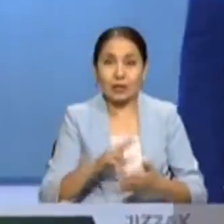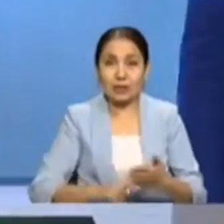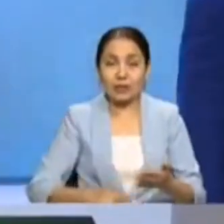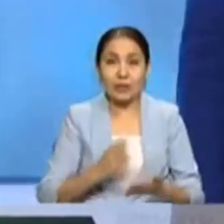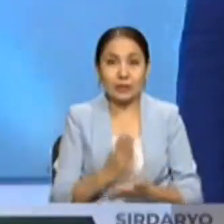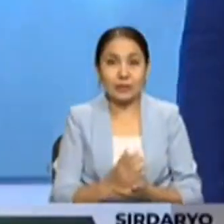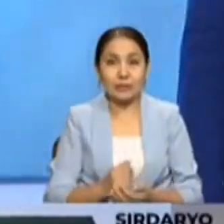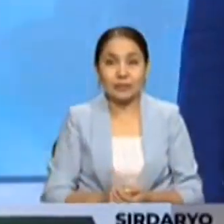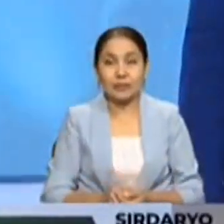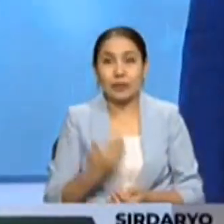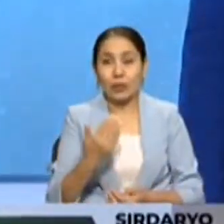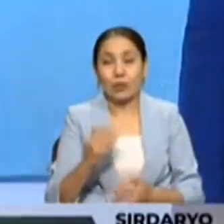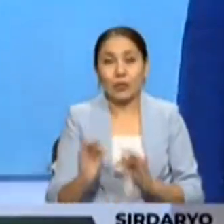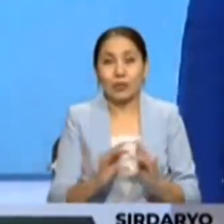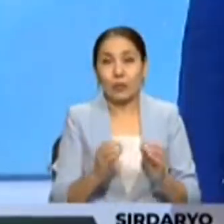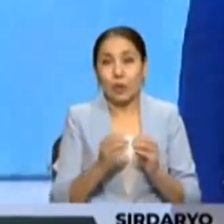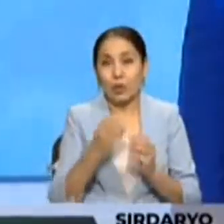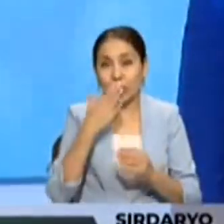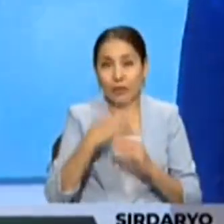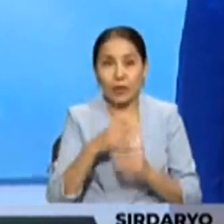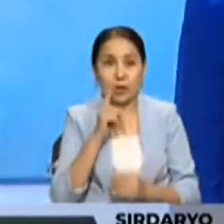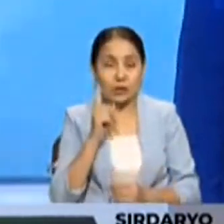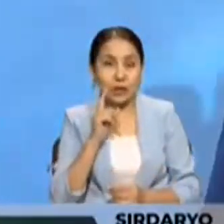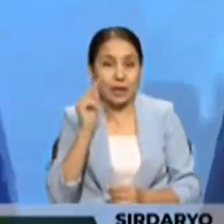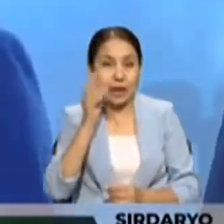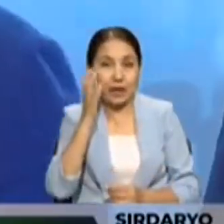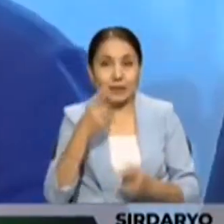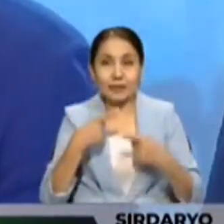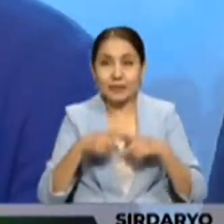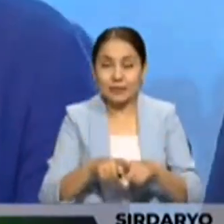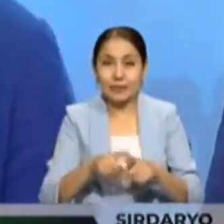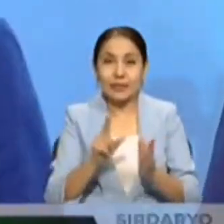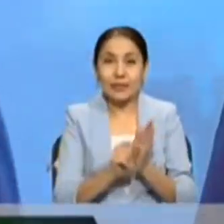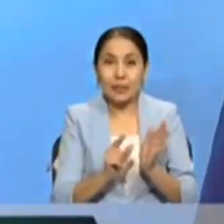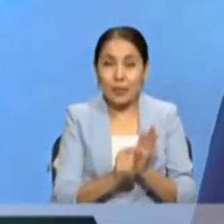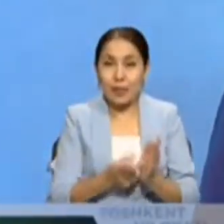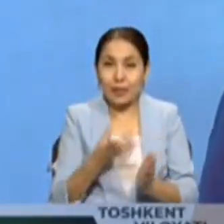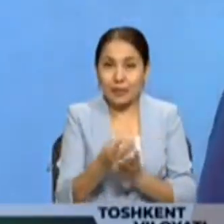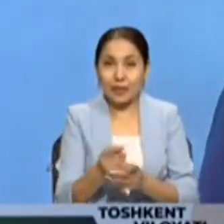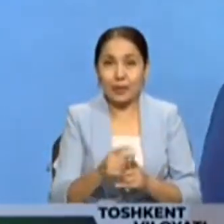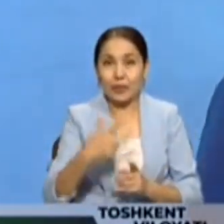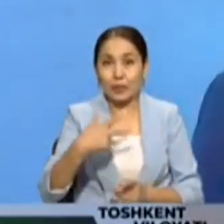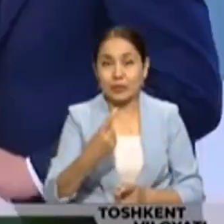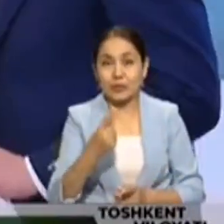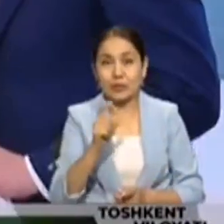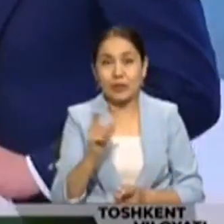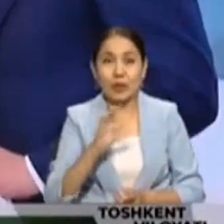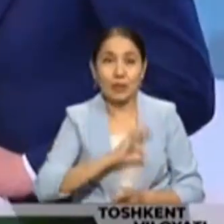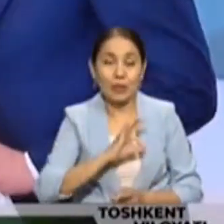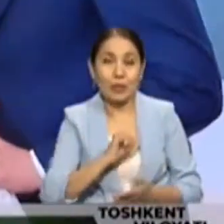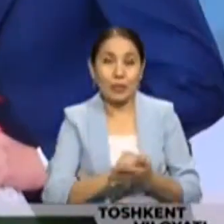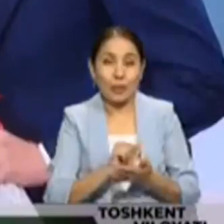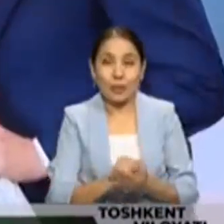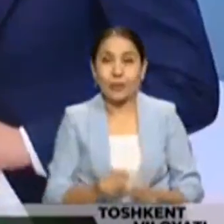ham ega bo'lishgan. Tadbirda 10 nafar yoshlarga akademik litsey iftixori stipendiyasi hamda 31 nafar yigit-qizlarga imtiyozli